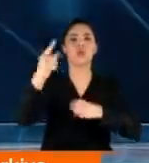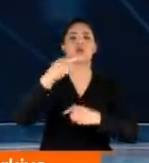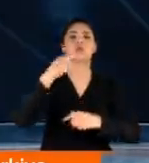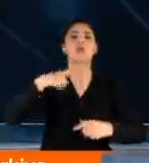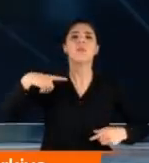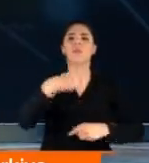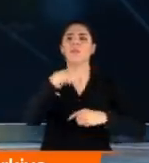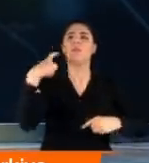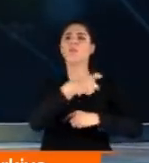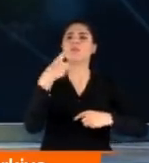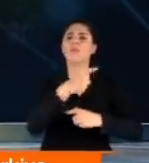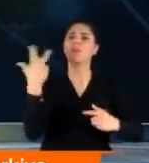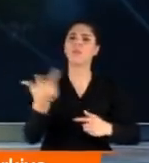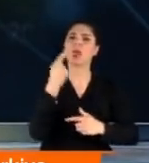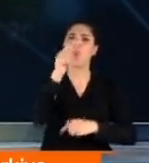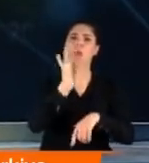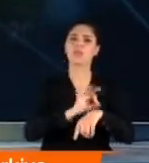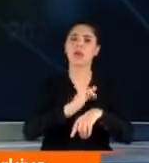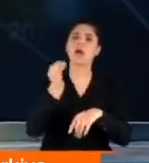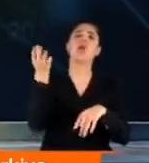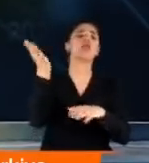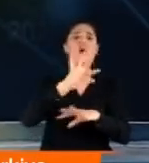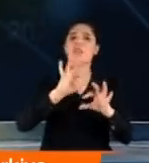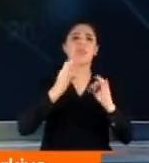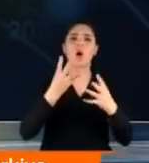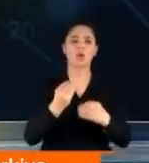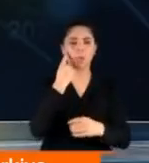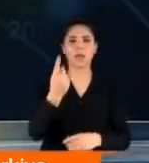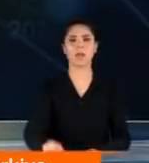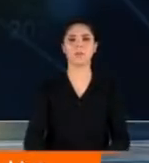kurşun yağmuruna tuttu. İşte o anlar ve hemen sonrası.